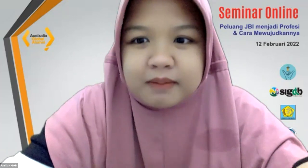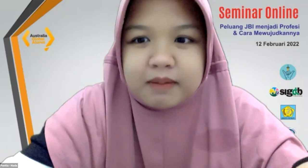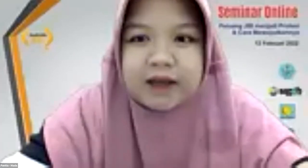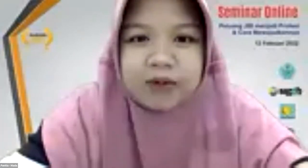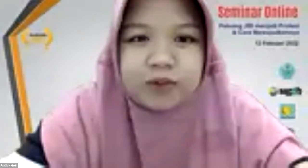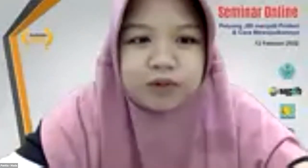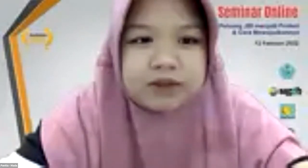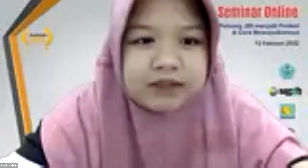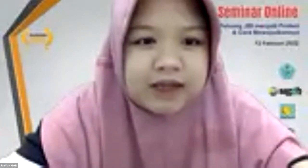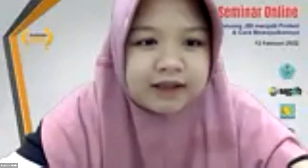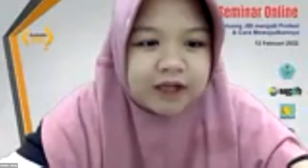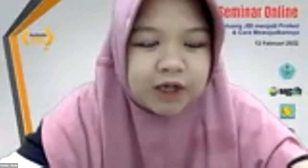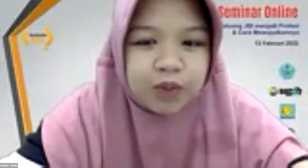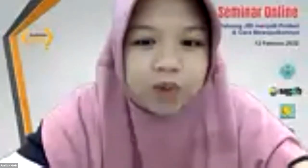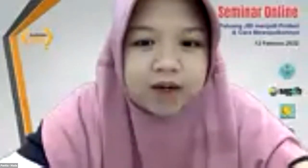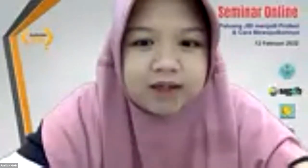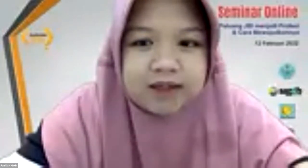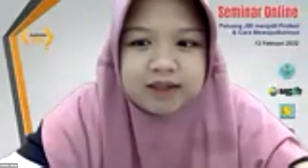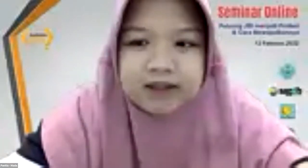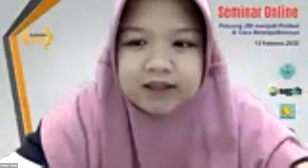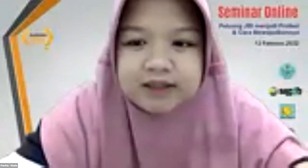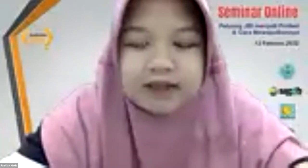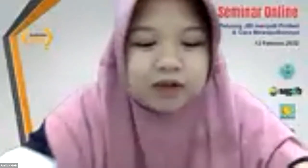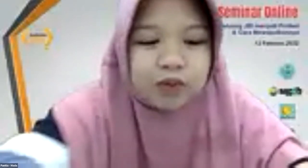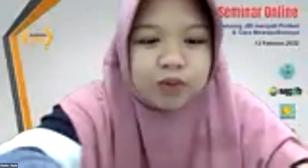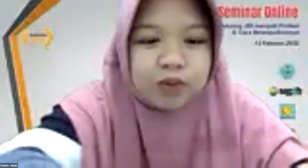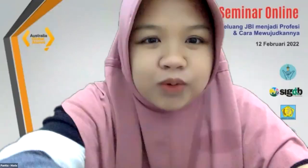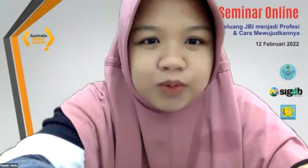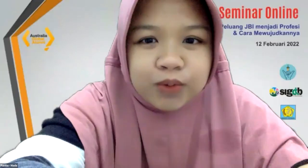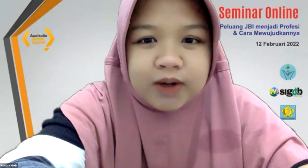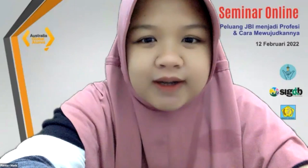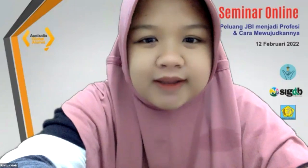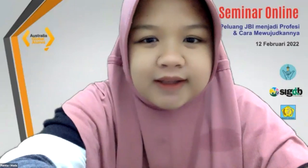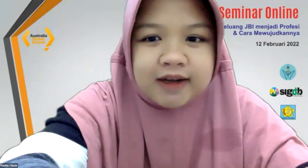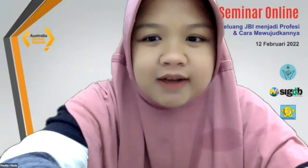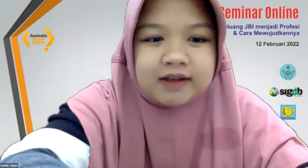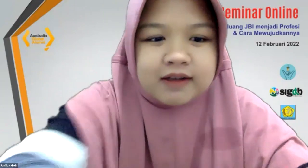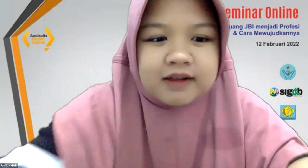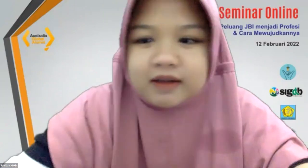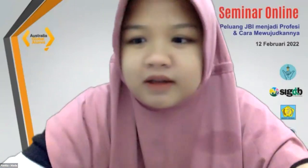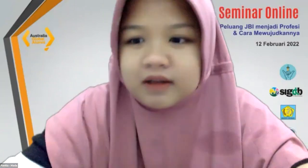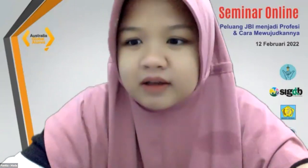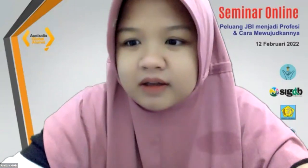iya nya susah jadi penuh video 1533